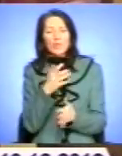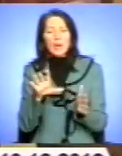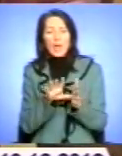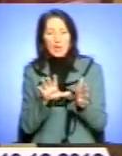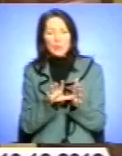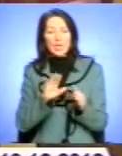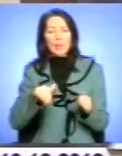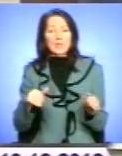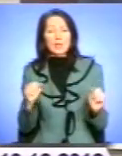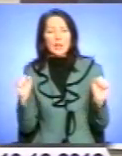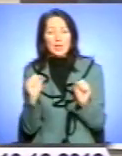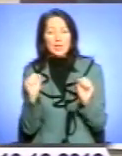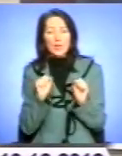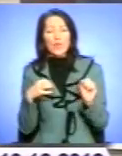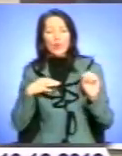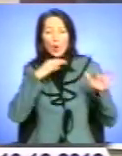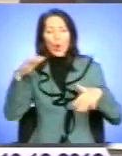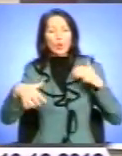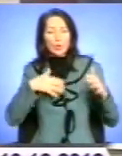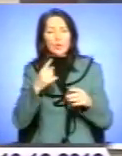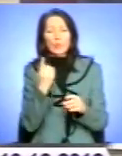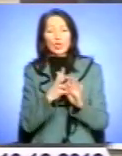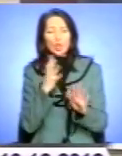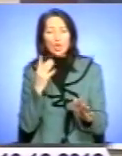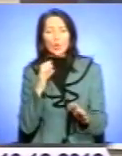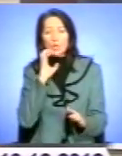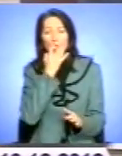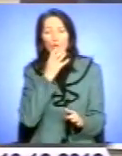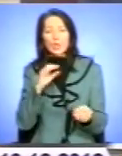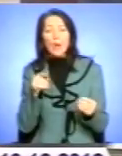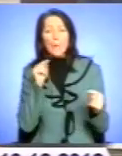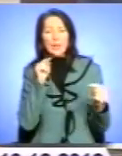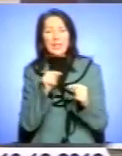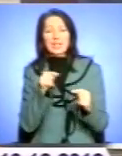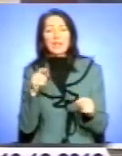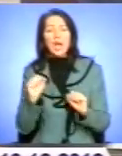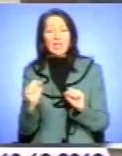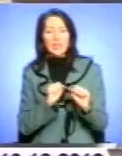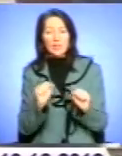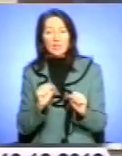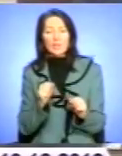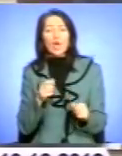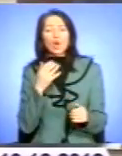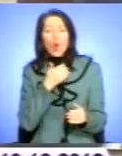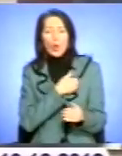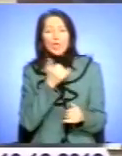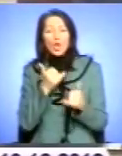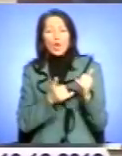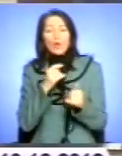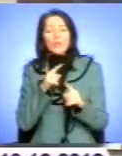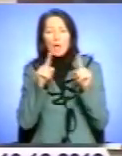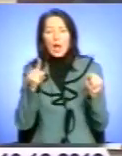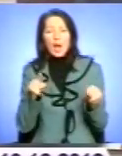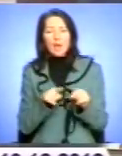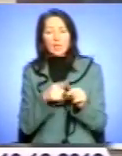до Київобленерго. В першу чергу, це серйозна претензія до керівництва області. Якщо хочете, жовта